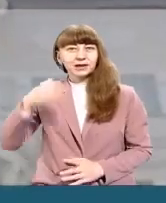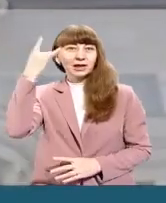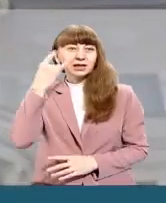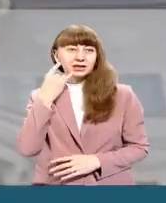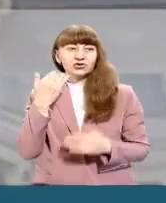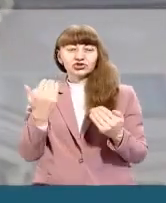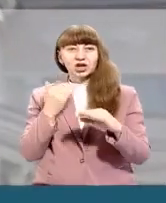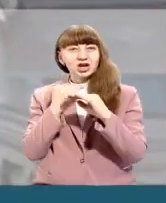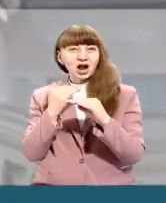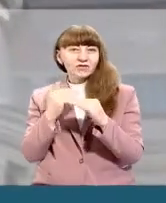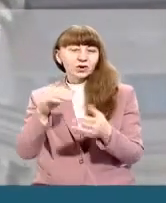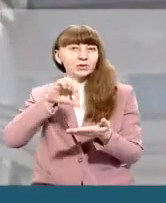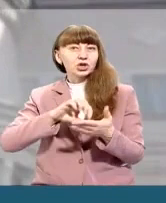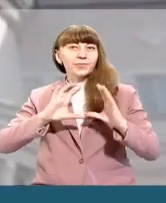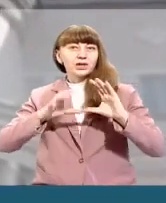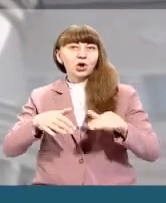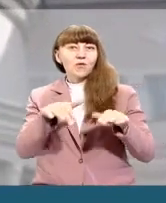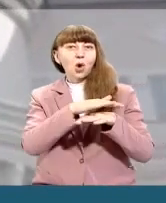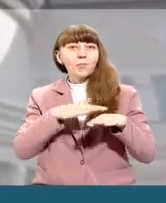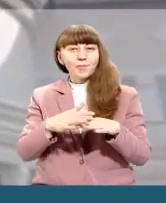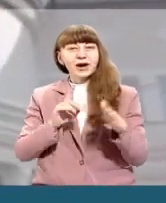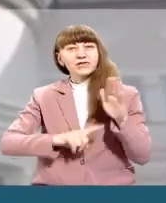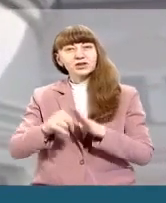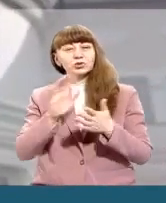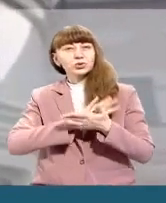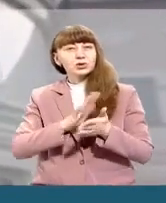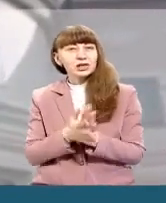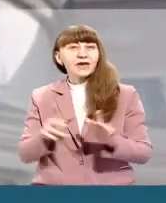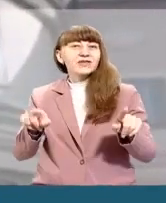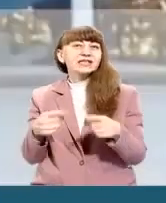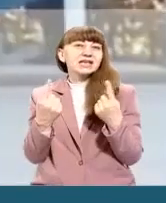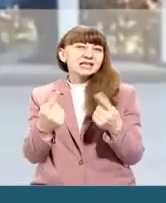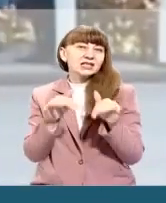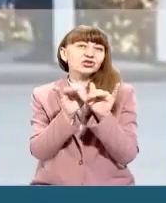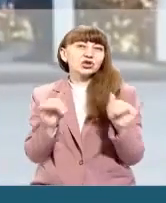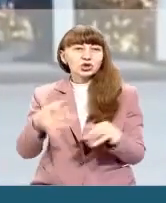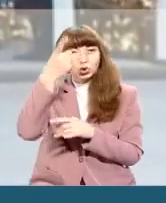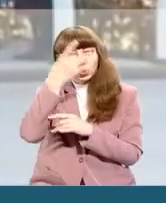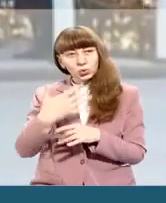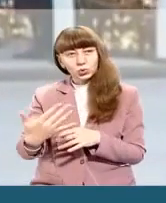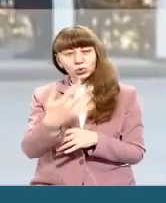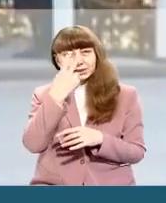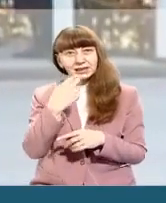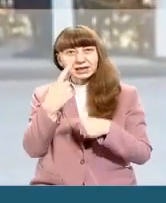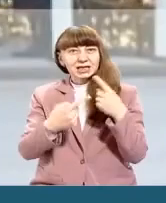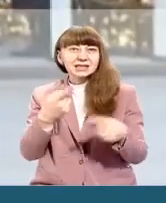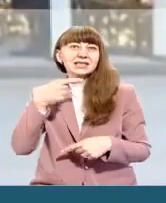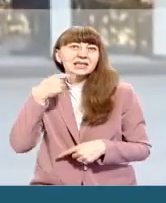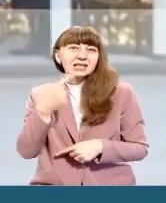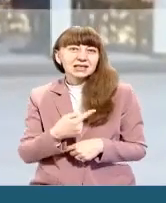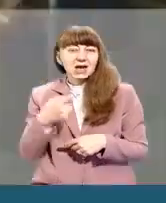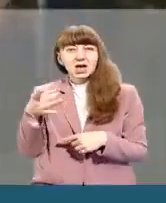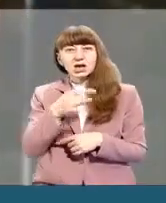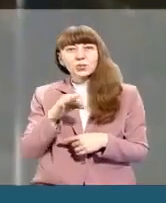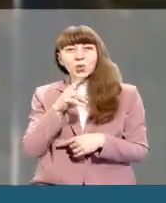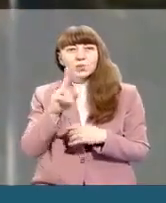Казахстан стал равноправным членом мирового сообщества, появились условия для возрождения и развития культуры, традиций, языка.